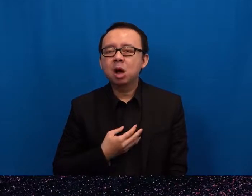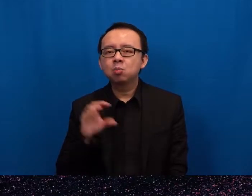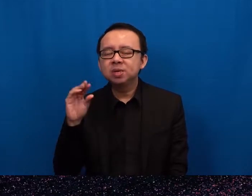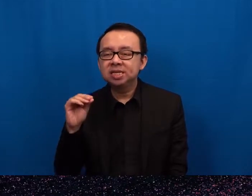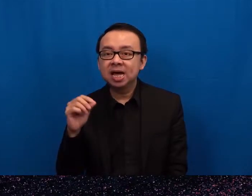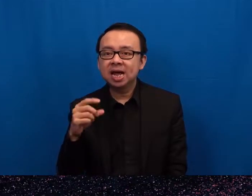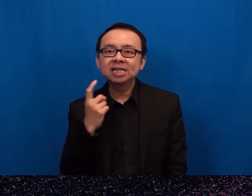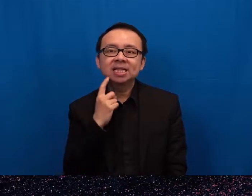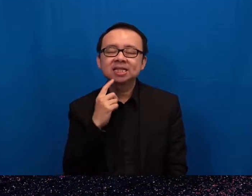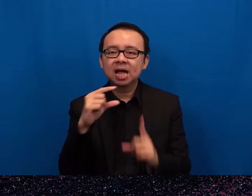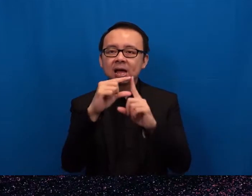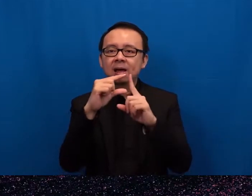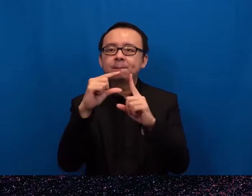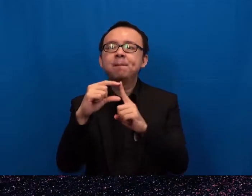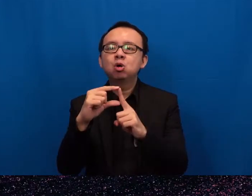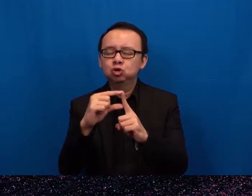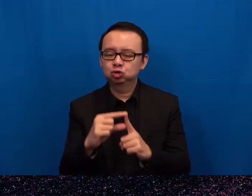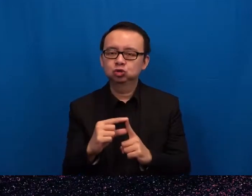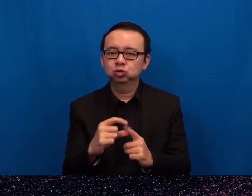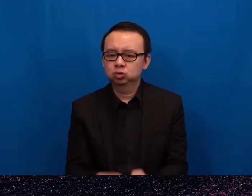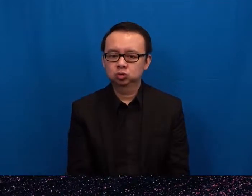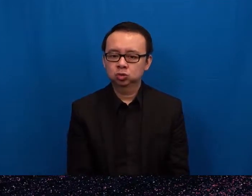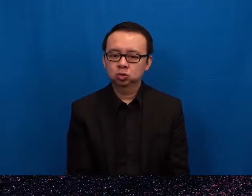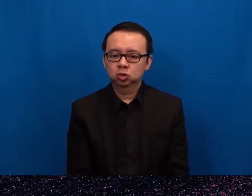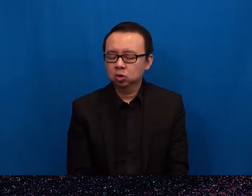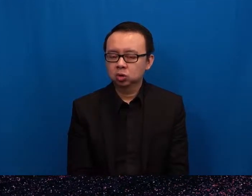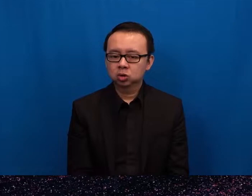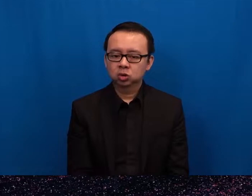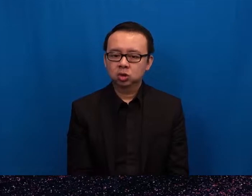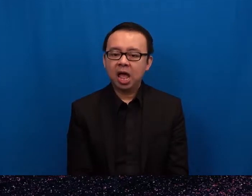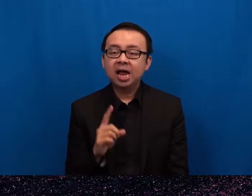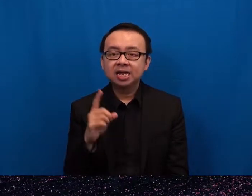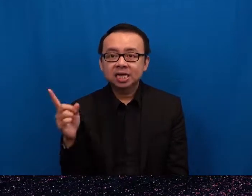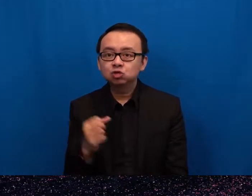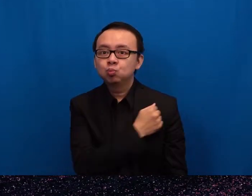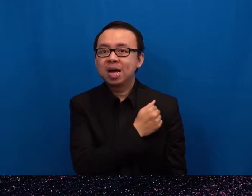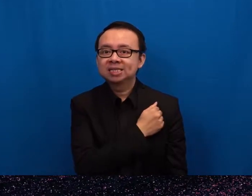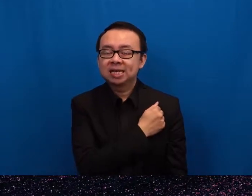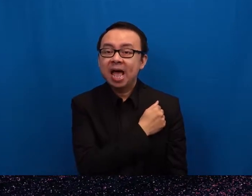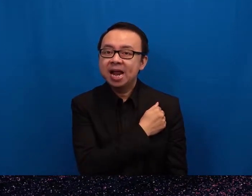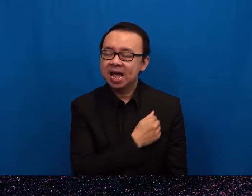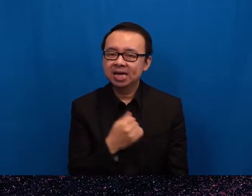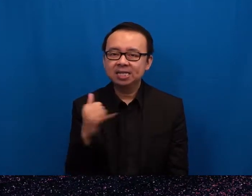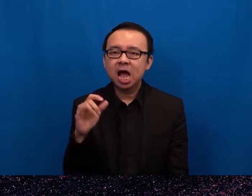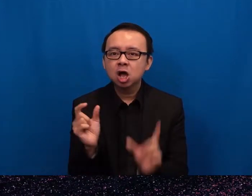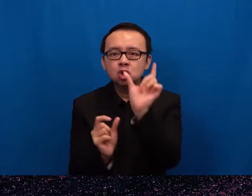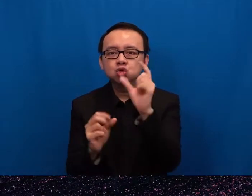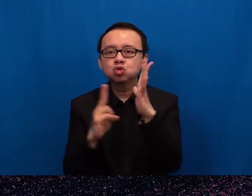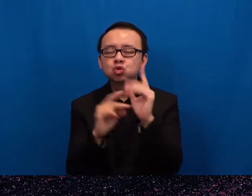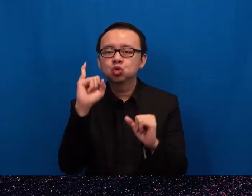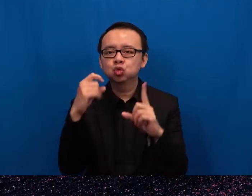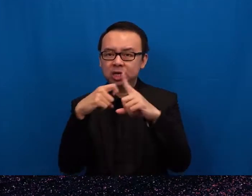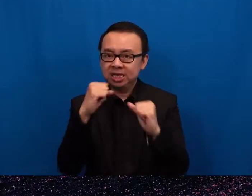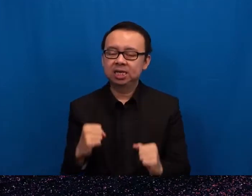Dan di sebuah kota dan negara yang sangat unik. Yang dua-dua di sebuah negara